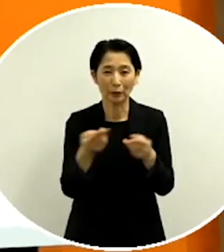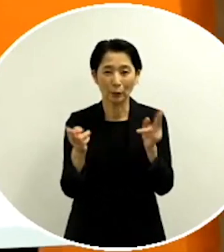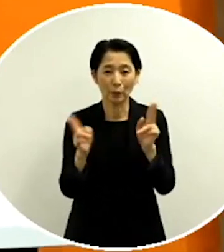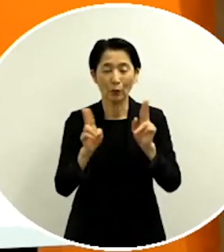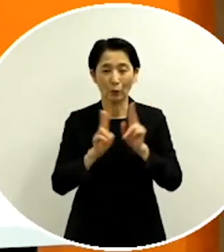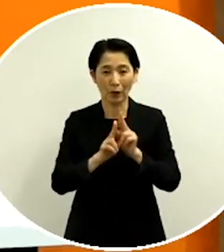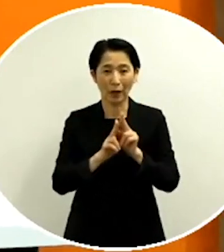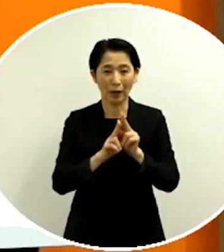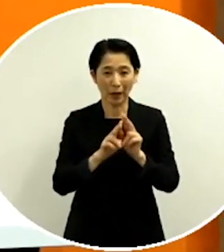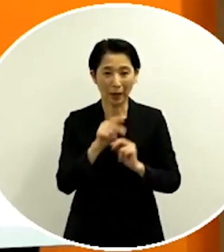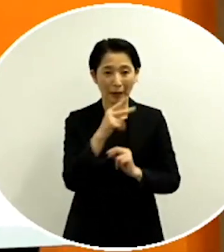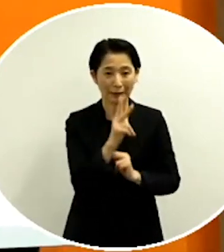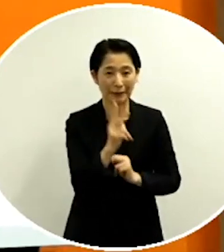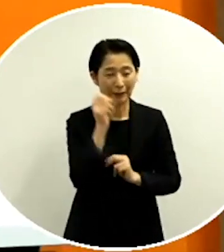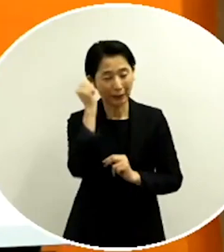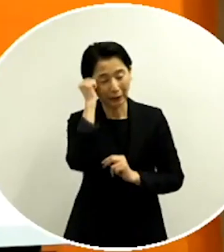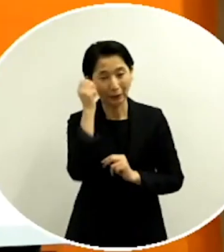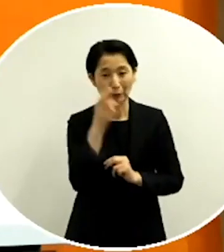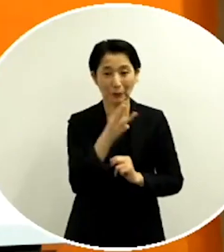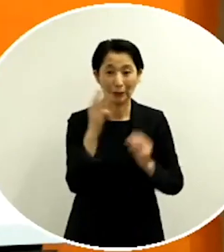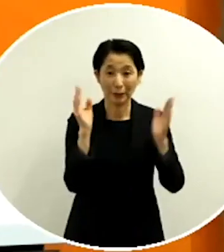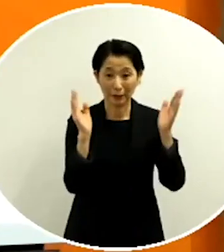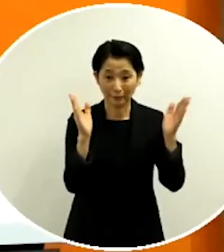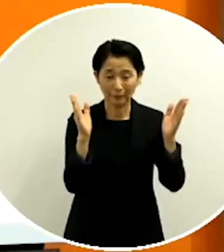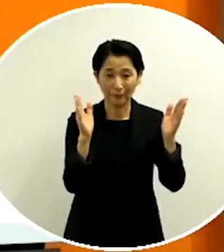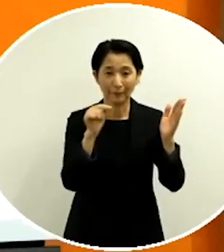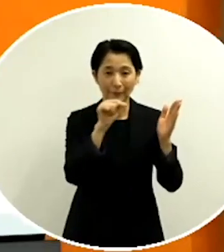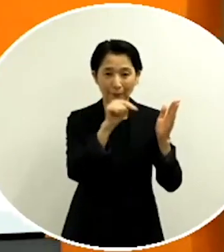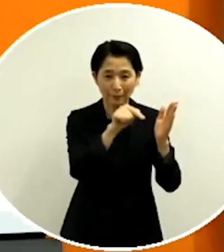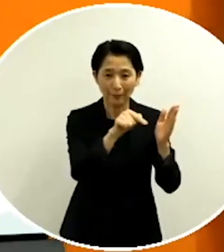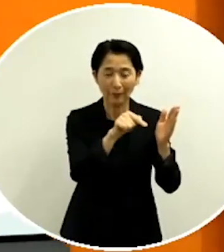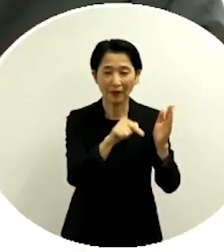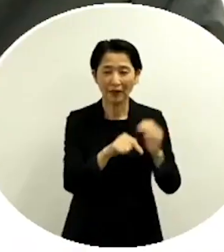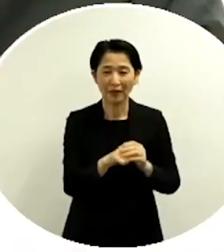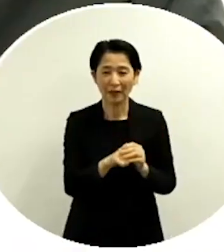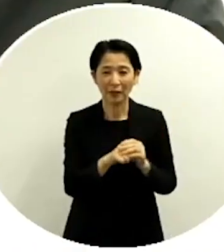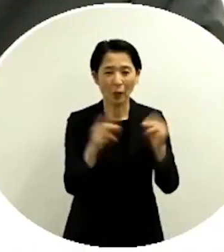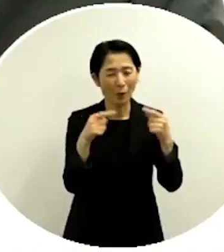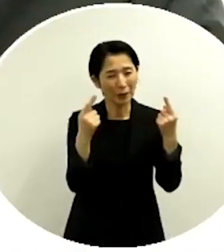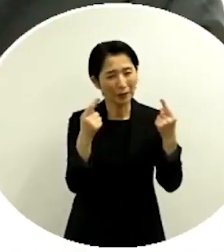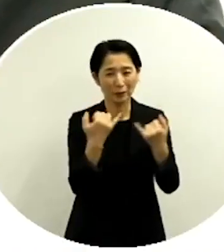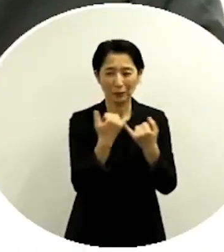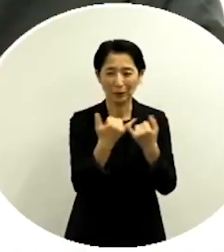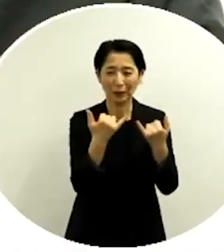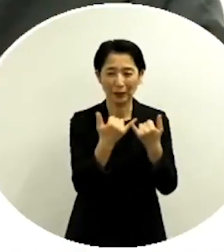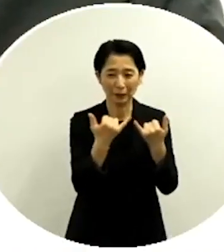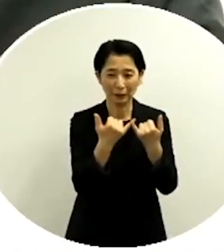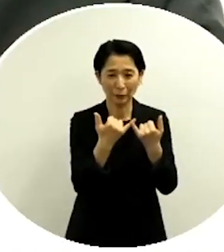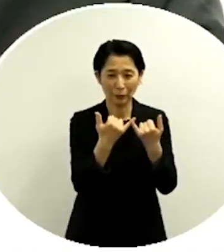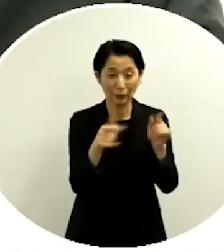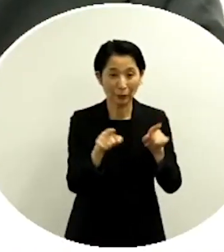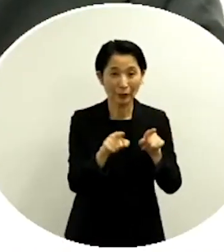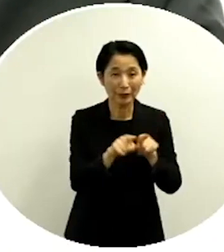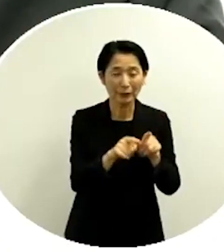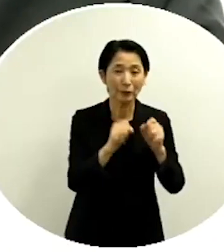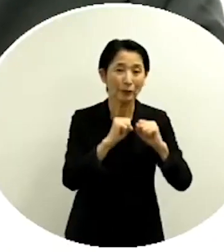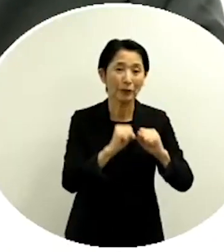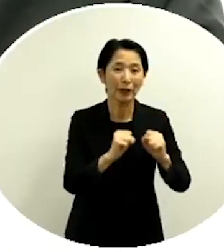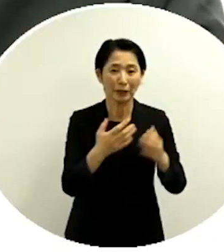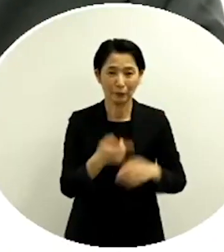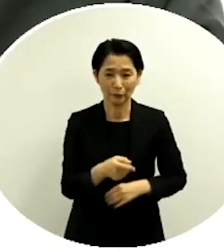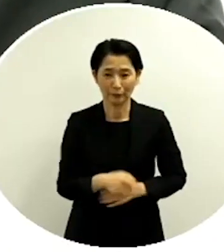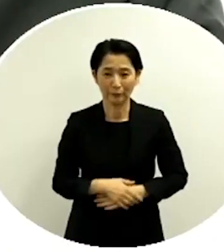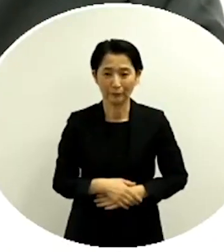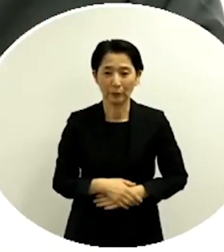て2泊3日ぐらいで本当にそのなんていうかお祭りみたいなことをやっているわけですねそう